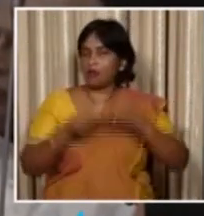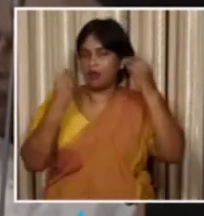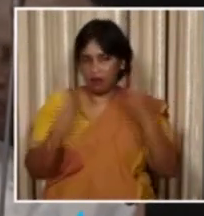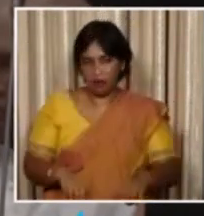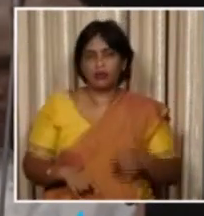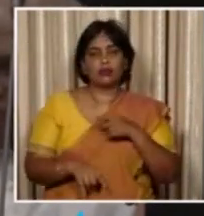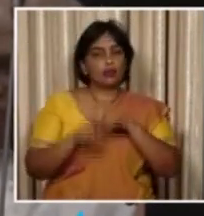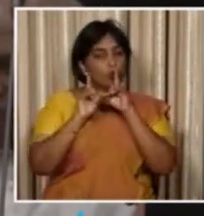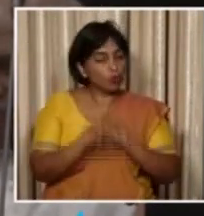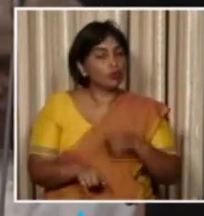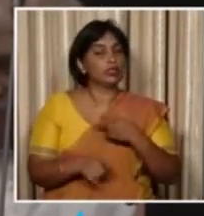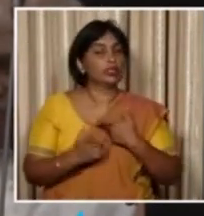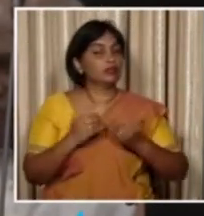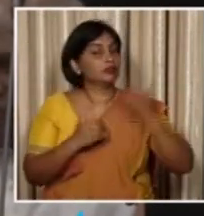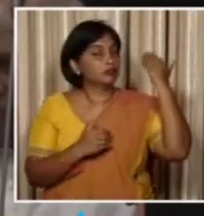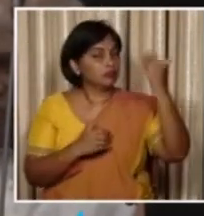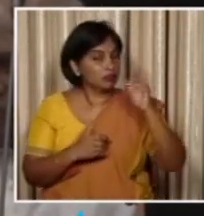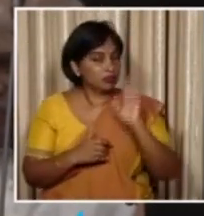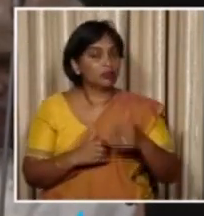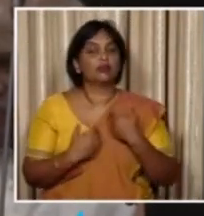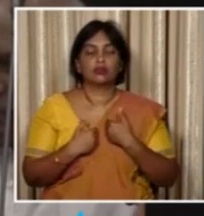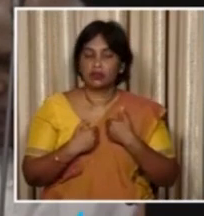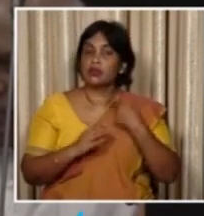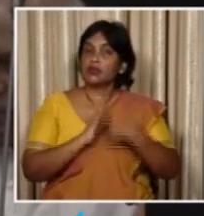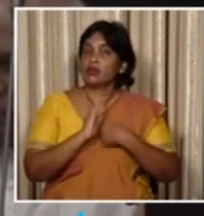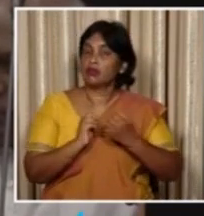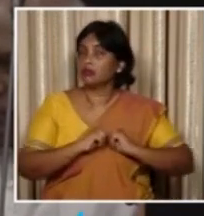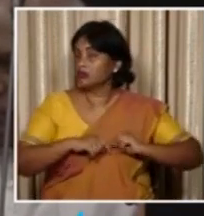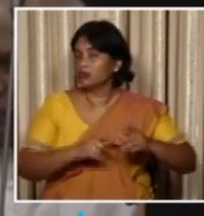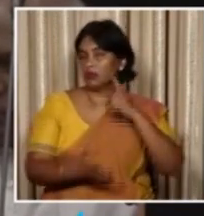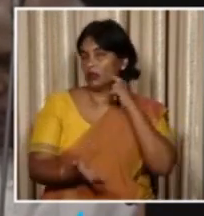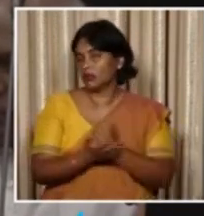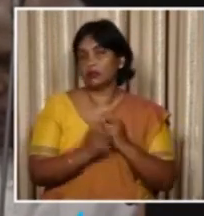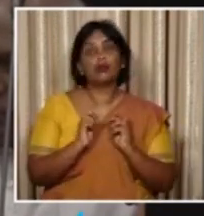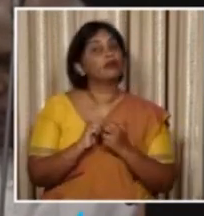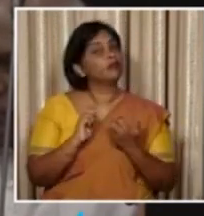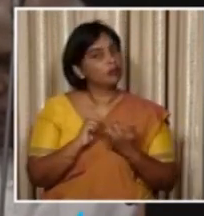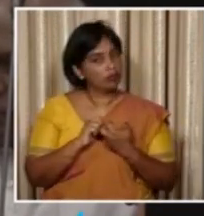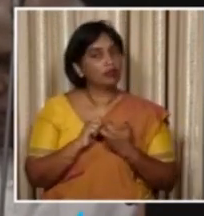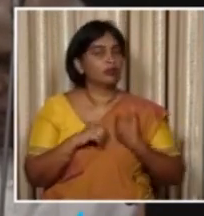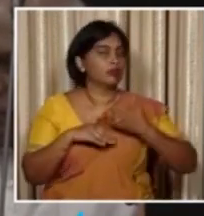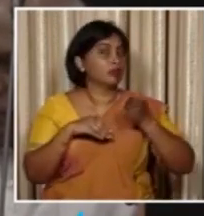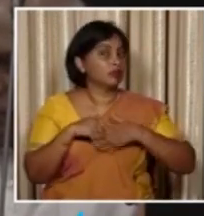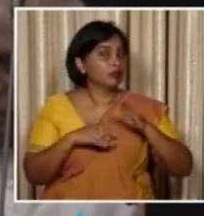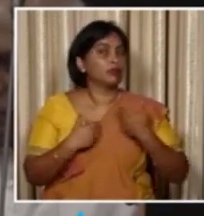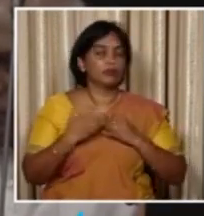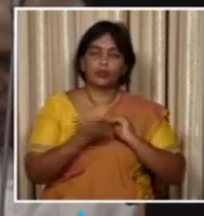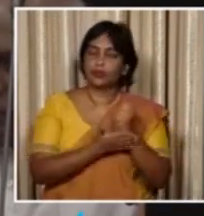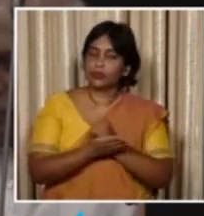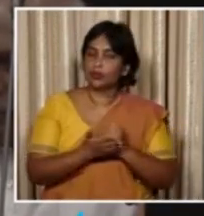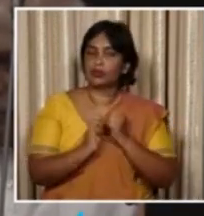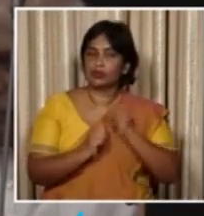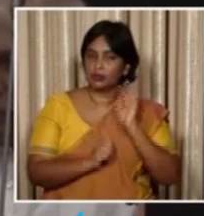අපායටයි. එහෙම වුණොත් දීර්ඝ කාලයක් පුරා රට දිවෙන අතිශය දුක්ඛිත කාලයකට මුහුණ දීමට අප සෑමටම